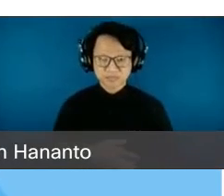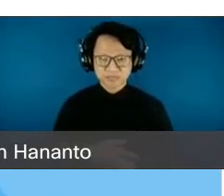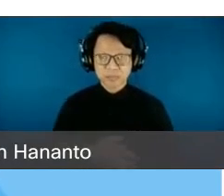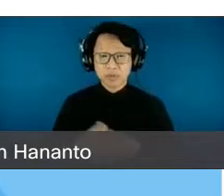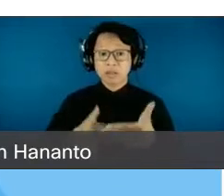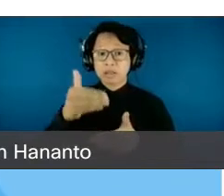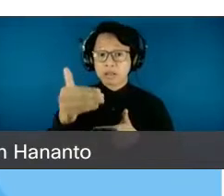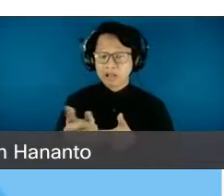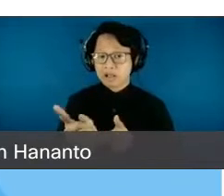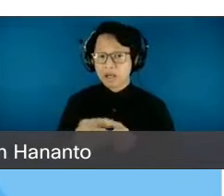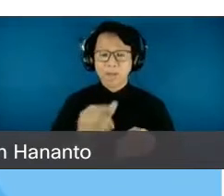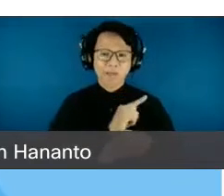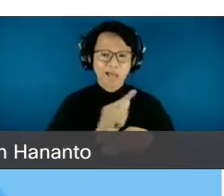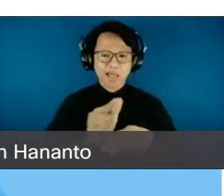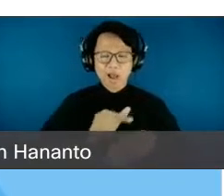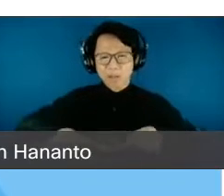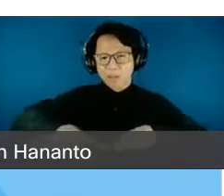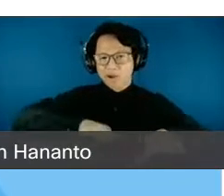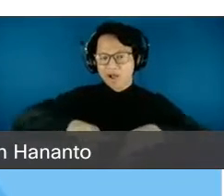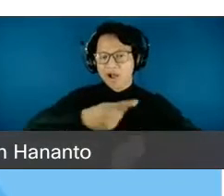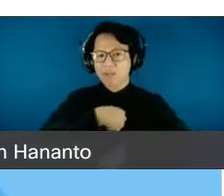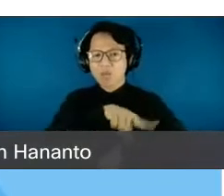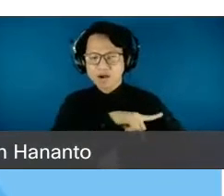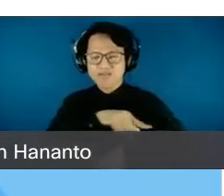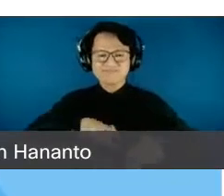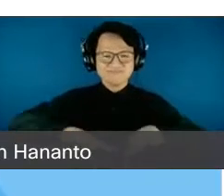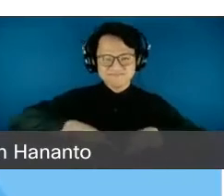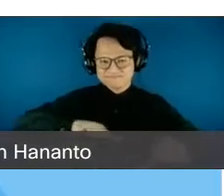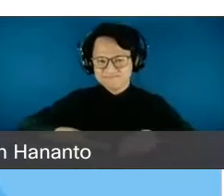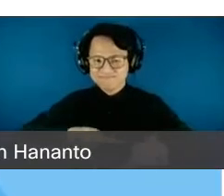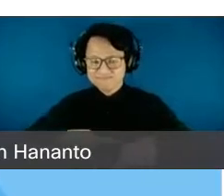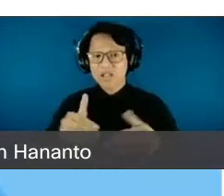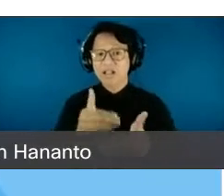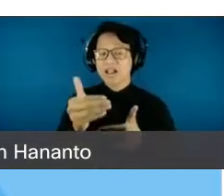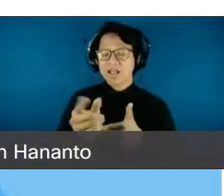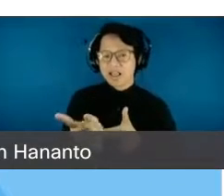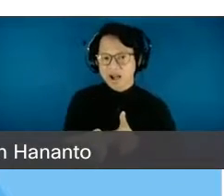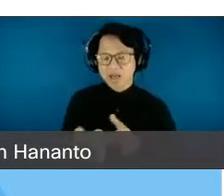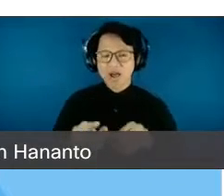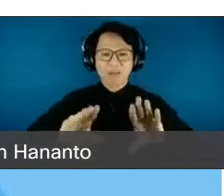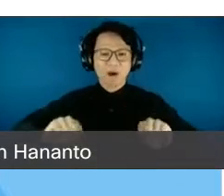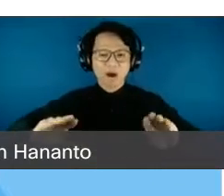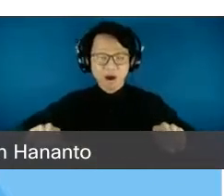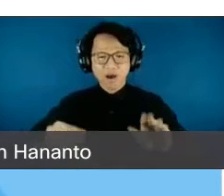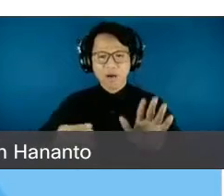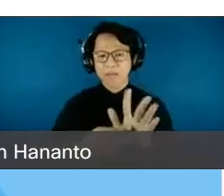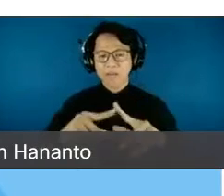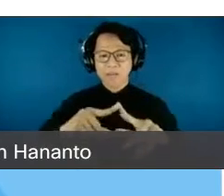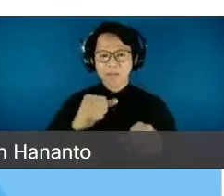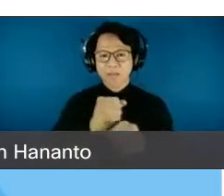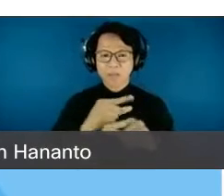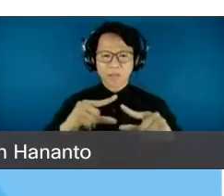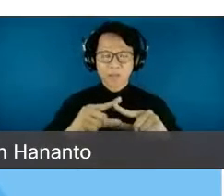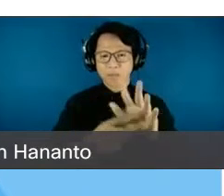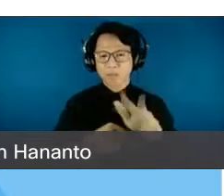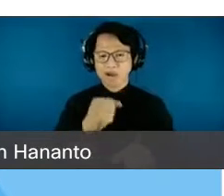pelatihan managerial skill, terus lanjut lagi ke pemagangan. Jadi teman-teman ini